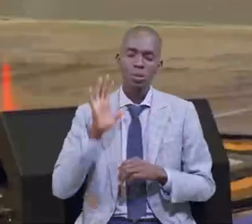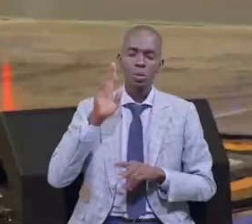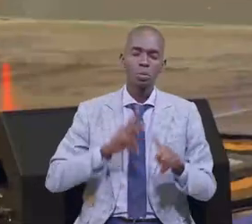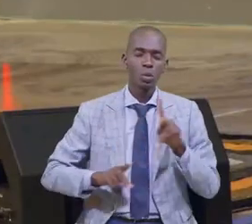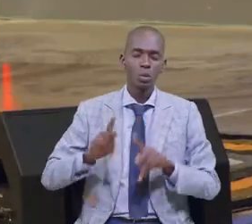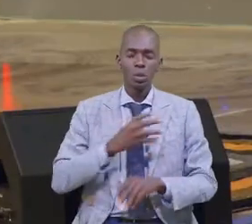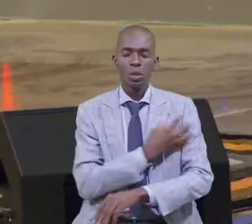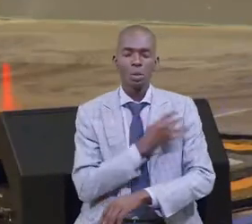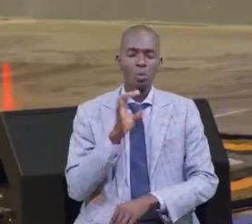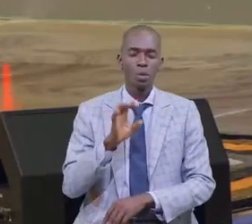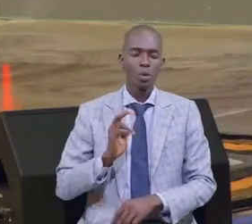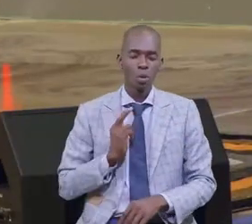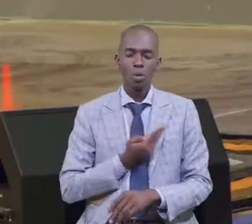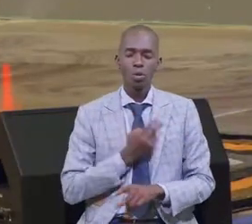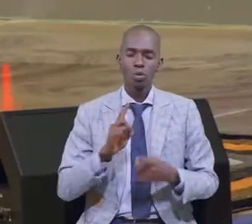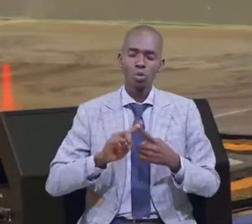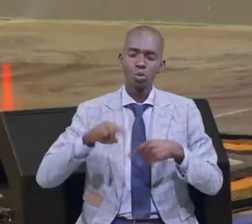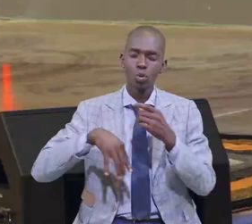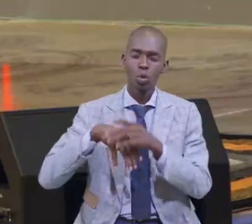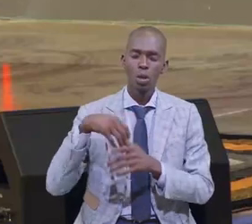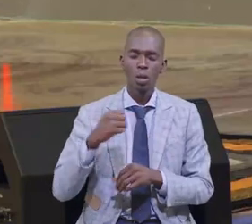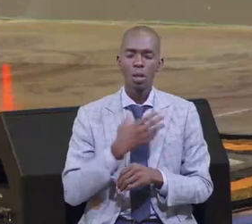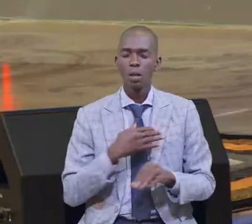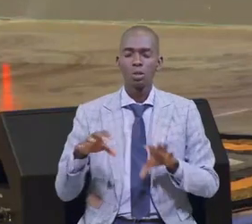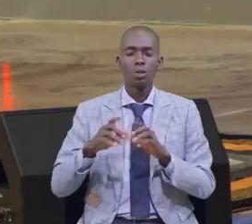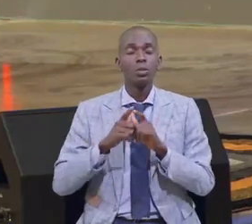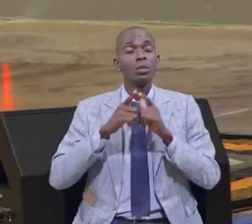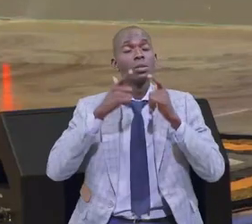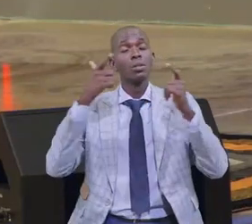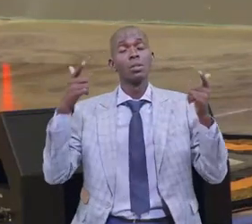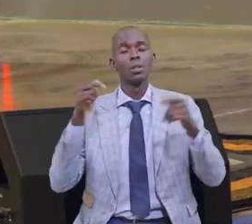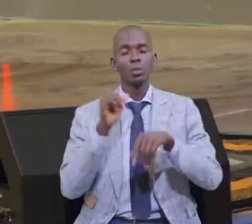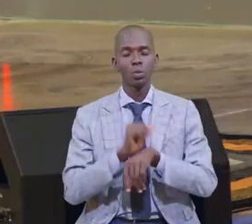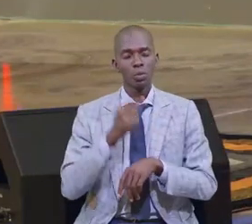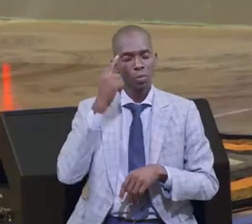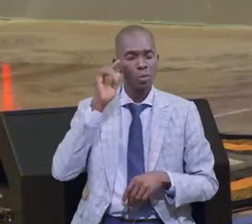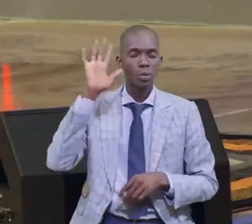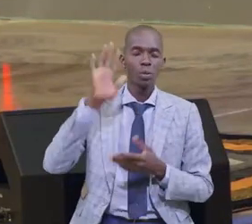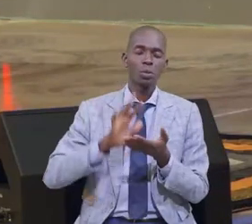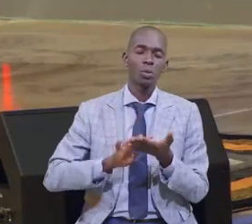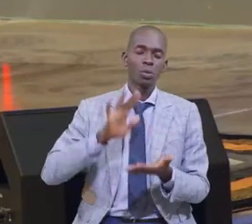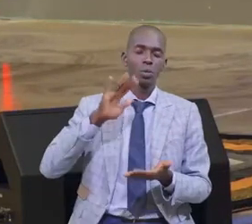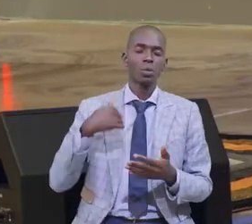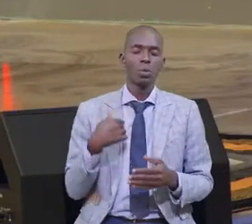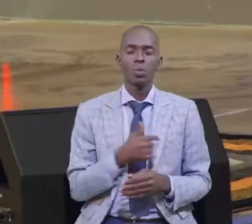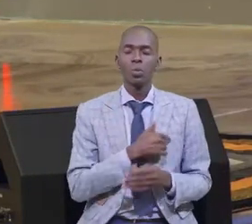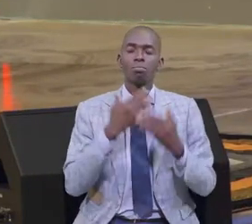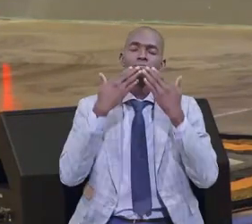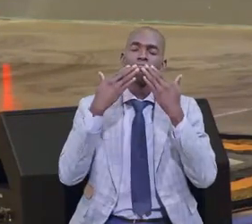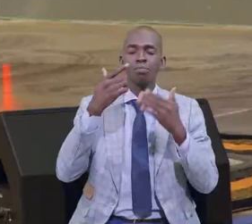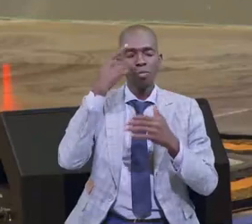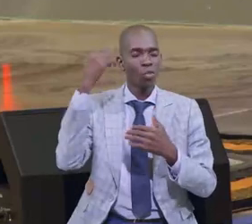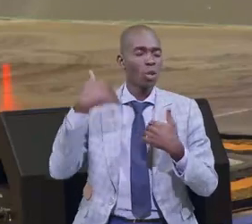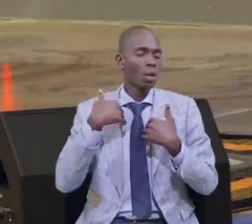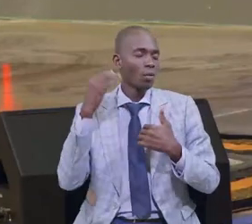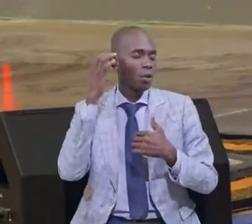peuple. Dynamise-nous, Seigneur, à aller faire des exploits pour ta gloire. Nous te disons merci parce